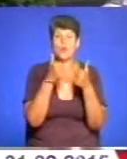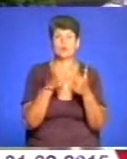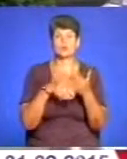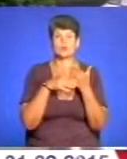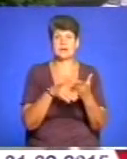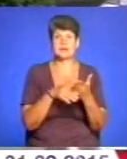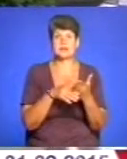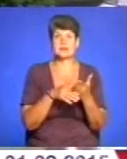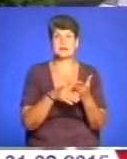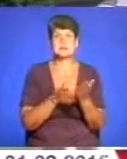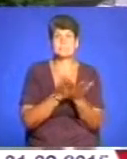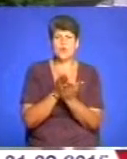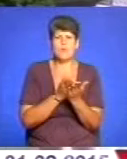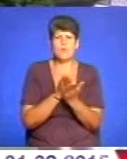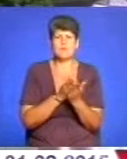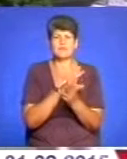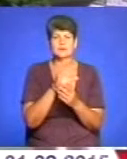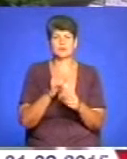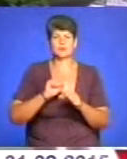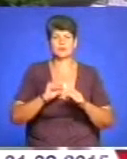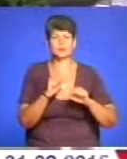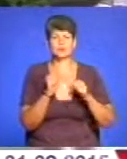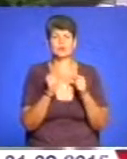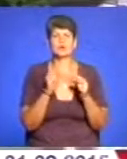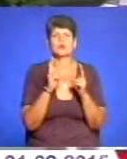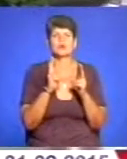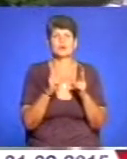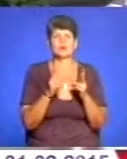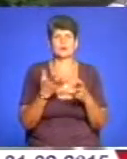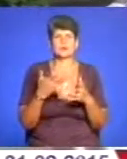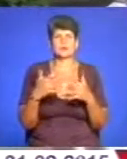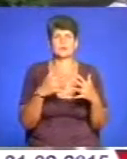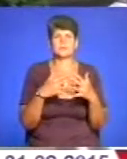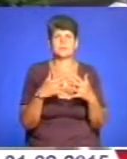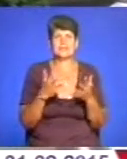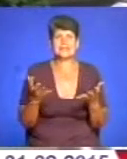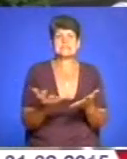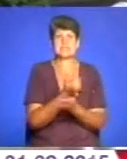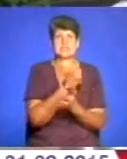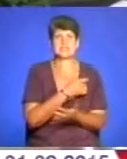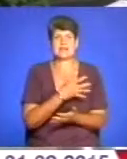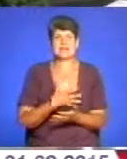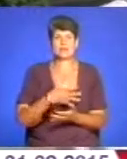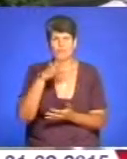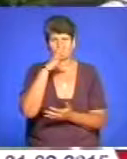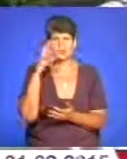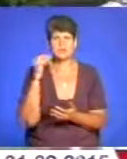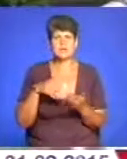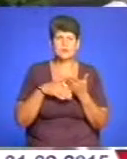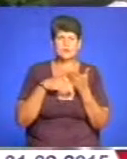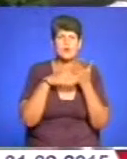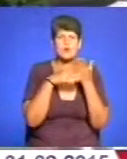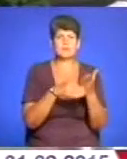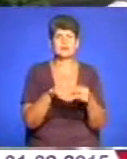які його прооперували, і всім його побратимам, які його під час цих бойових завдань знайшли раненого вночі, які йому допомогли,